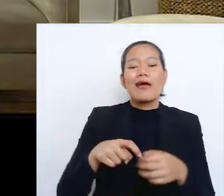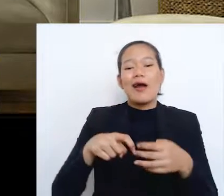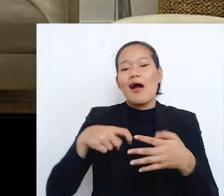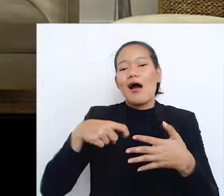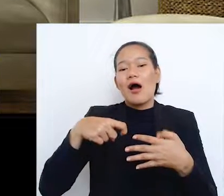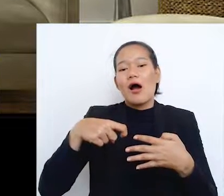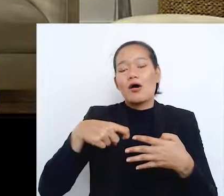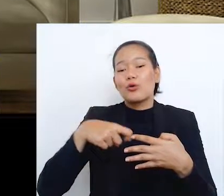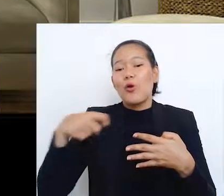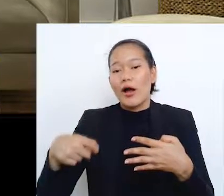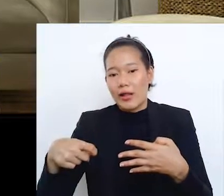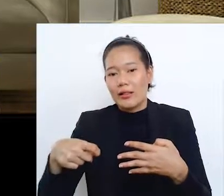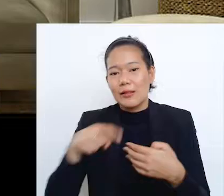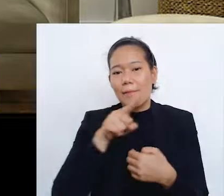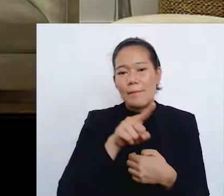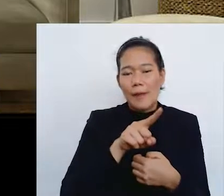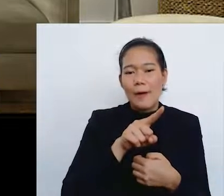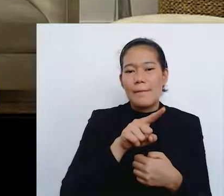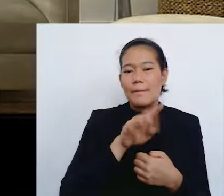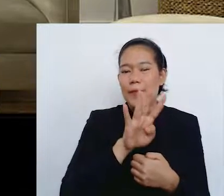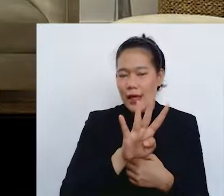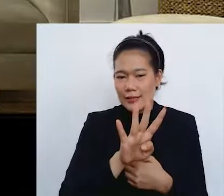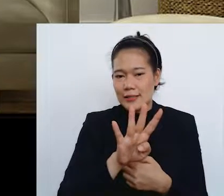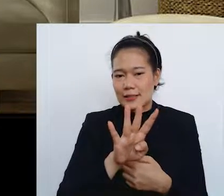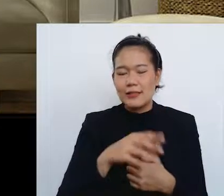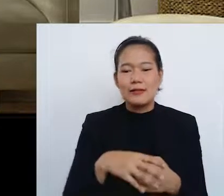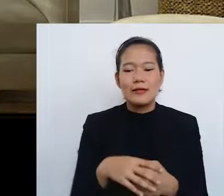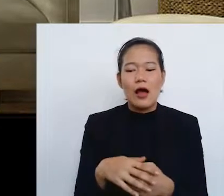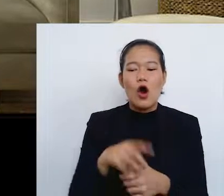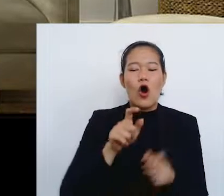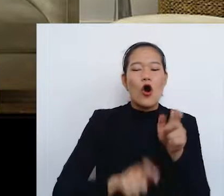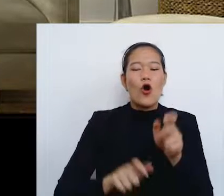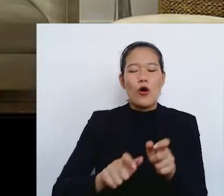yang ke-19. Di sana dikatakan mereka